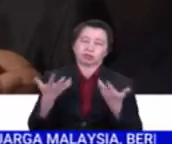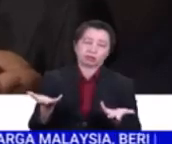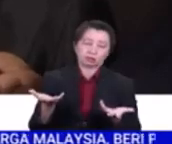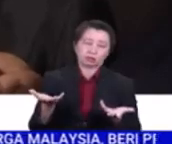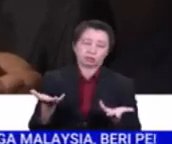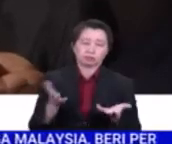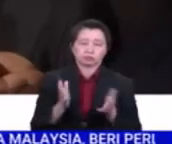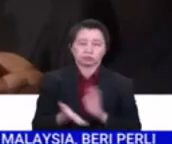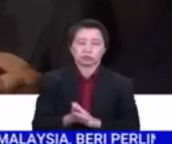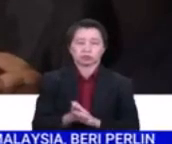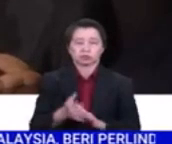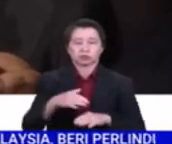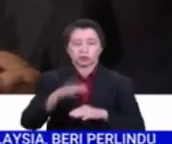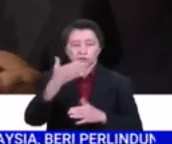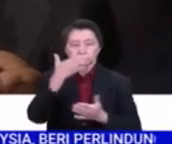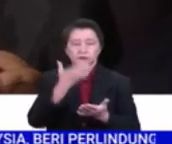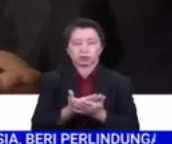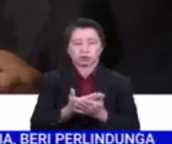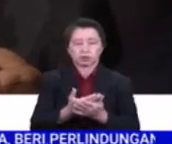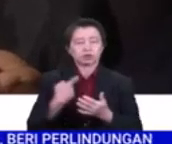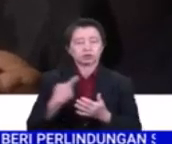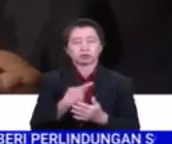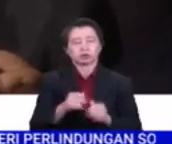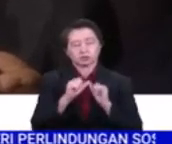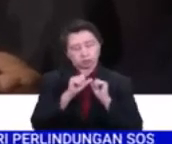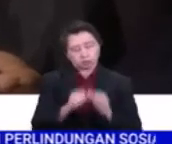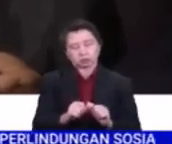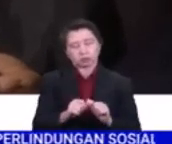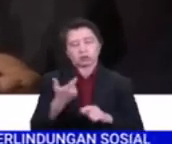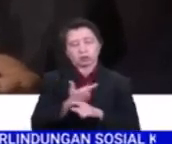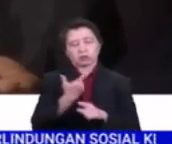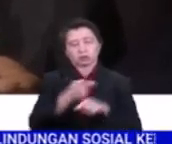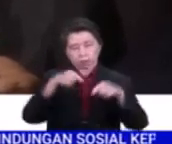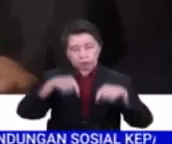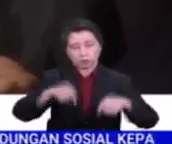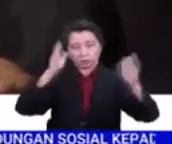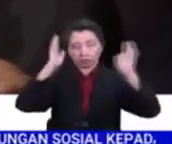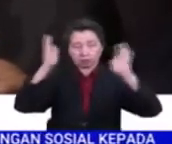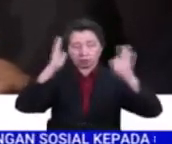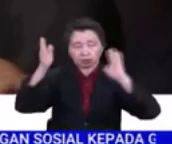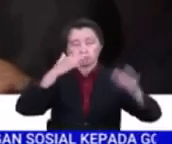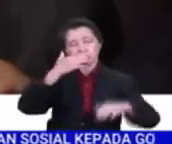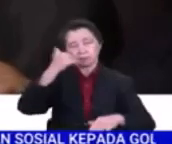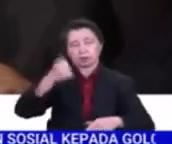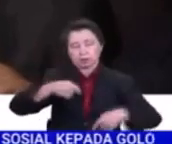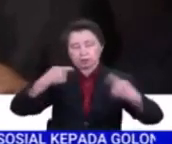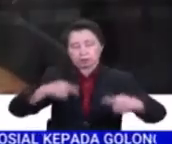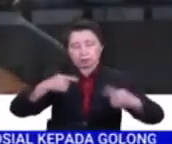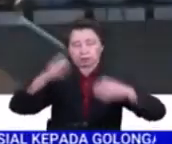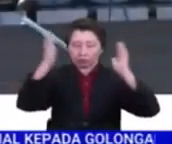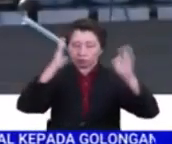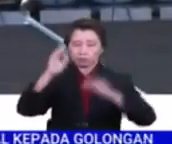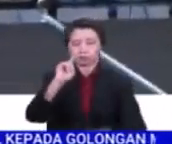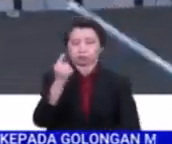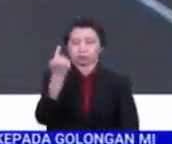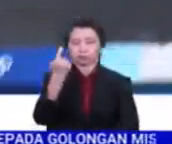performance. Jadi ada lebih baiknya untuk tinggal saja di Malaysia dan bertanding di Malaysia